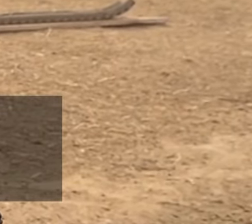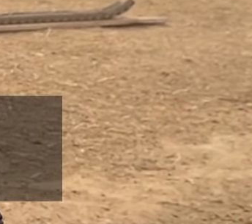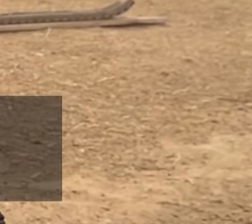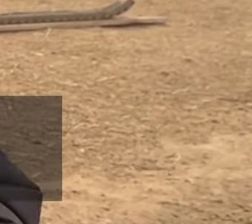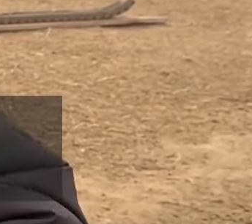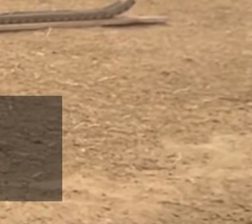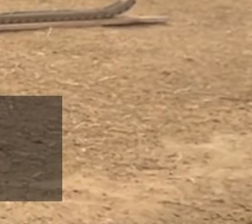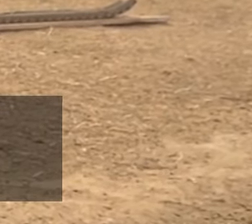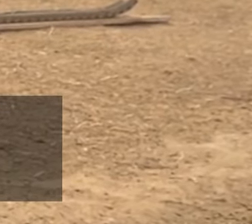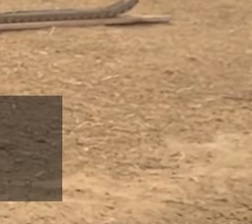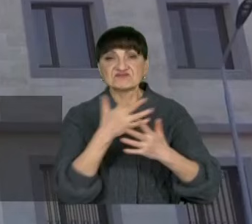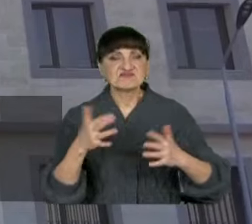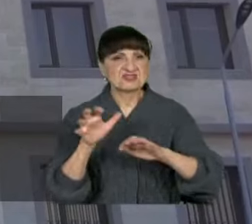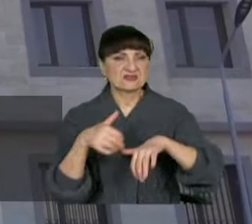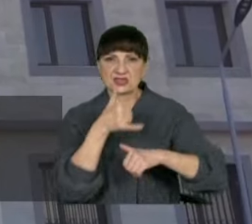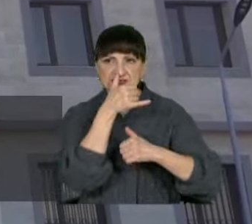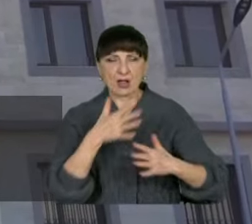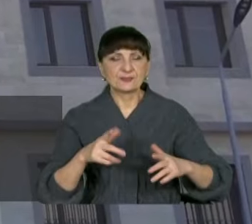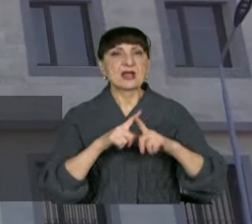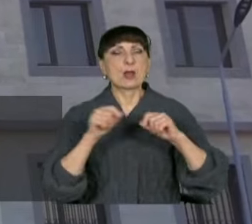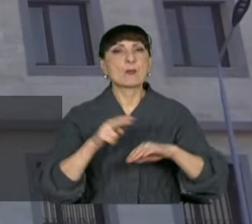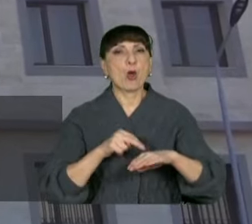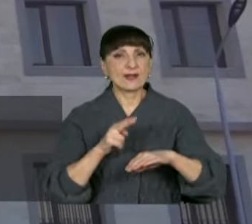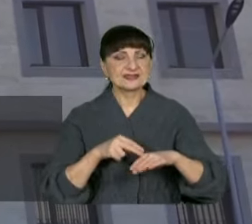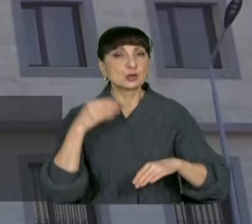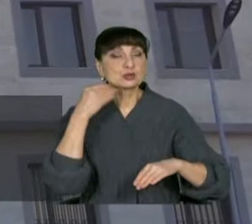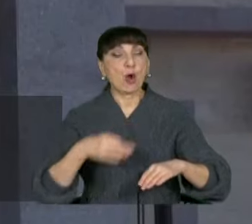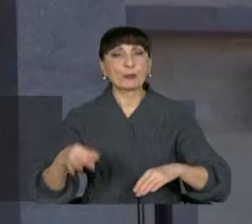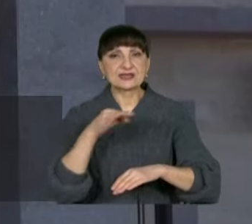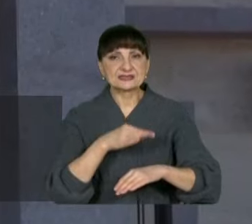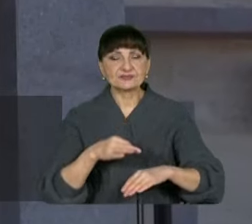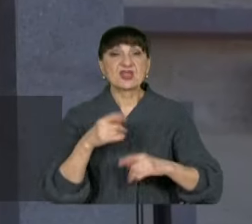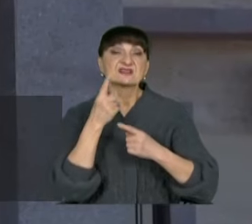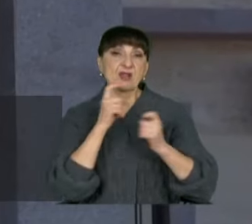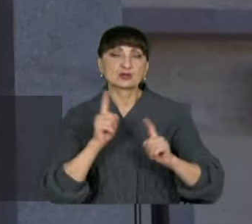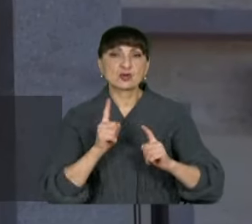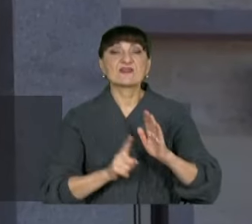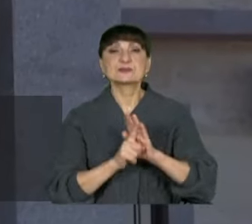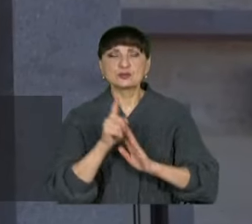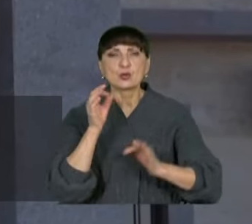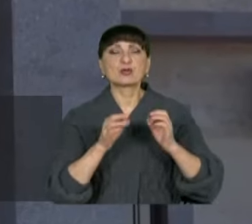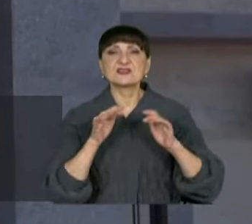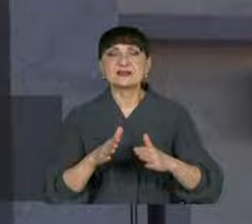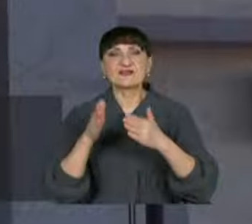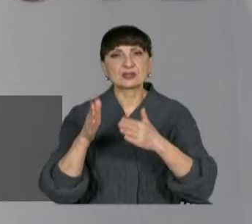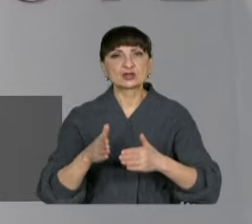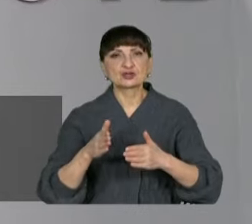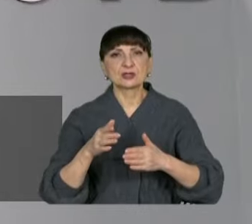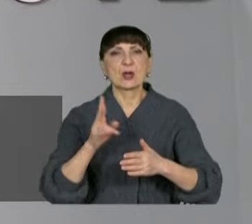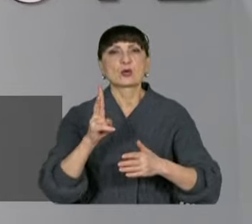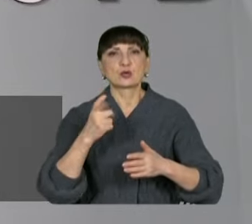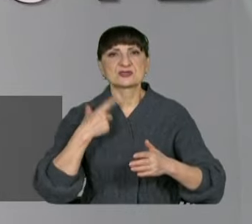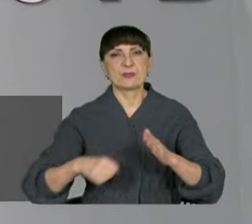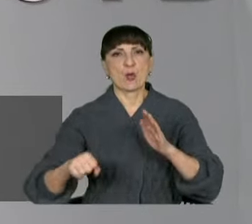полицейских, и они не смогли забрать их. А в департаменте полиции Туркестанской области заявляют, что возбудили дело в отношении покончившего